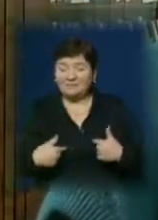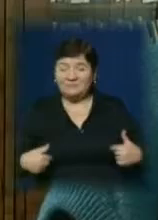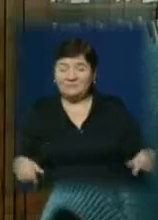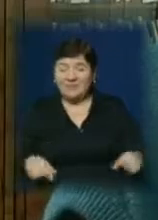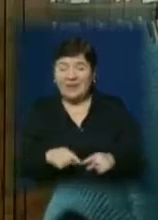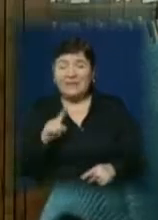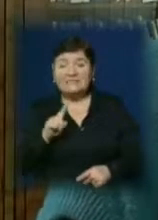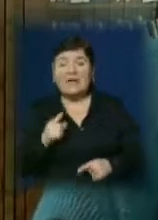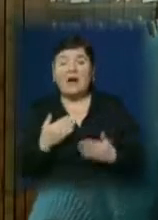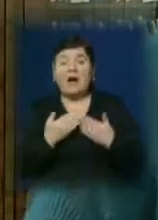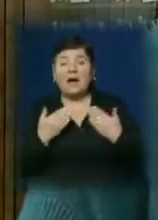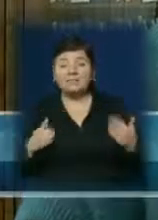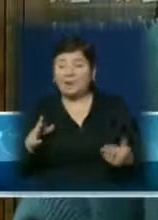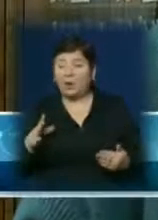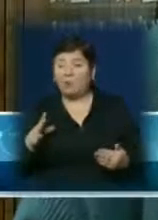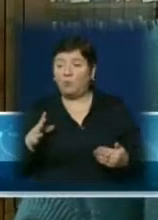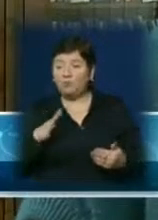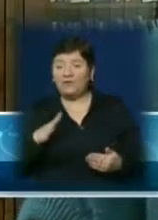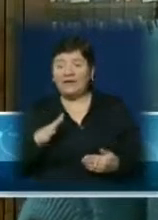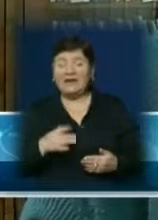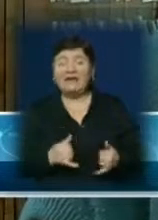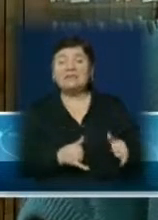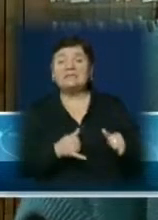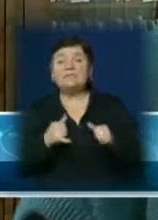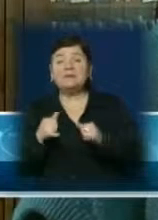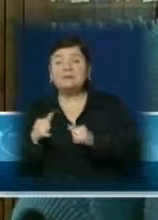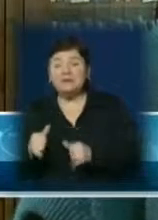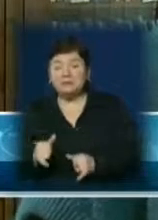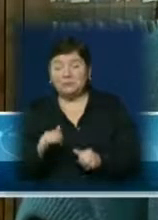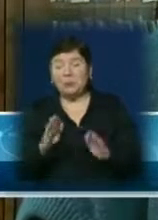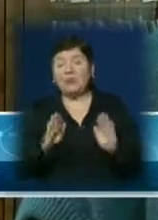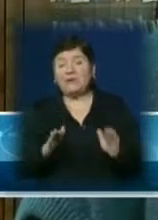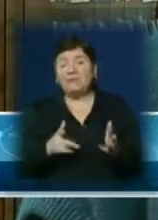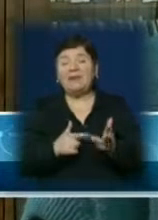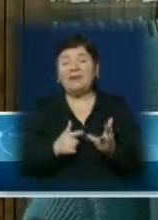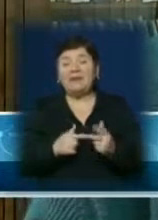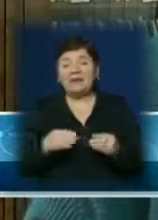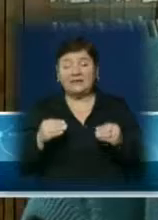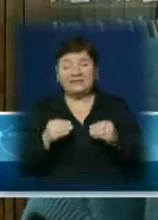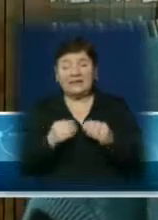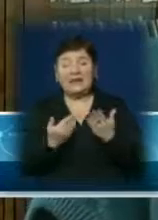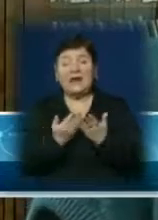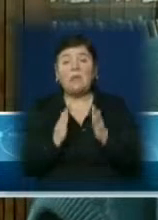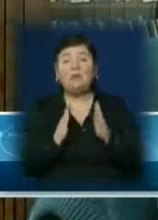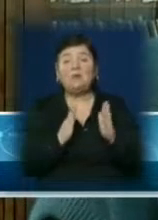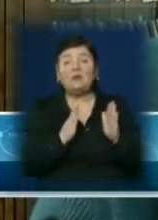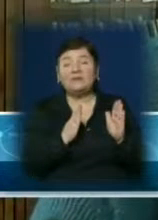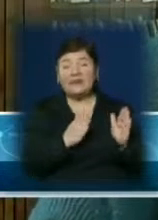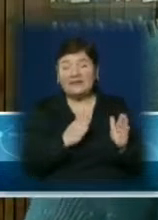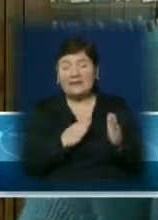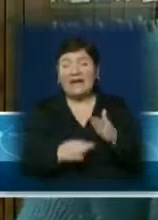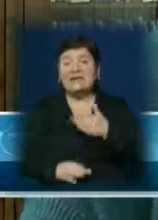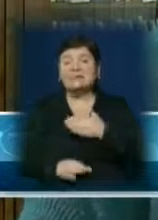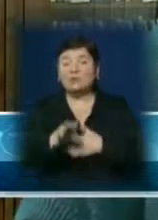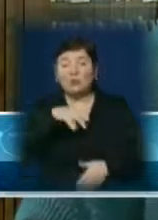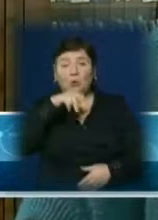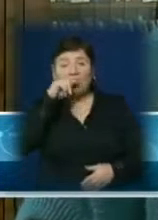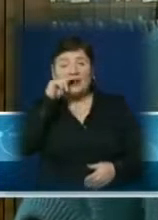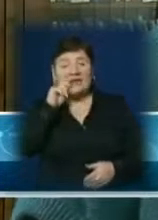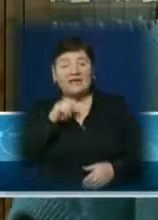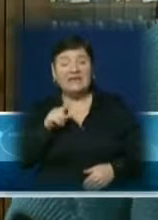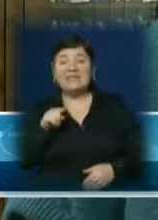Це і книги Василя Шкірі, і Юрія Шипа, і Ладижець є, і Юлія Драгун. Тобто наші всі такі